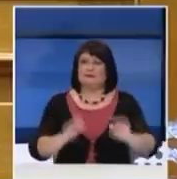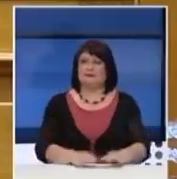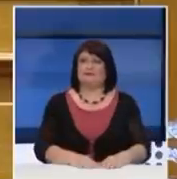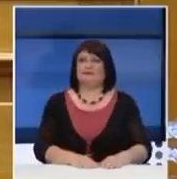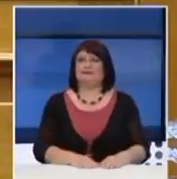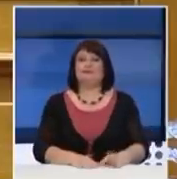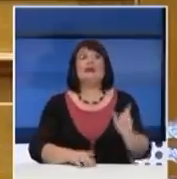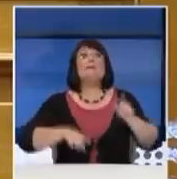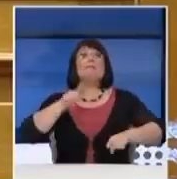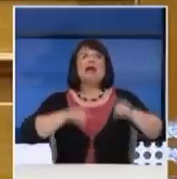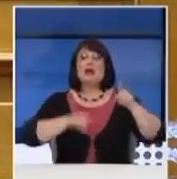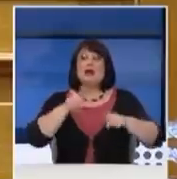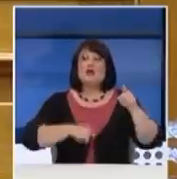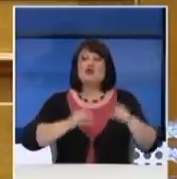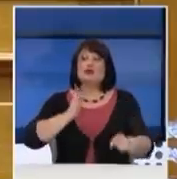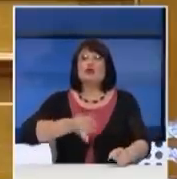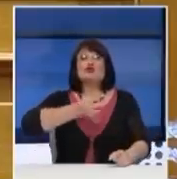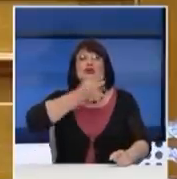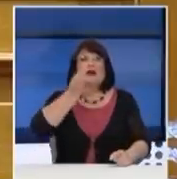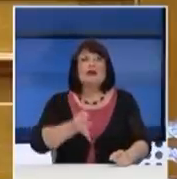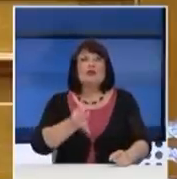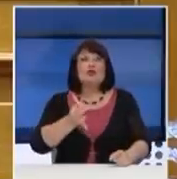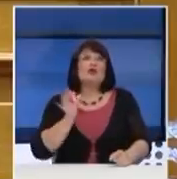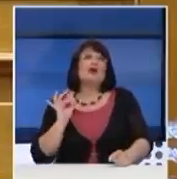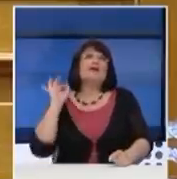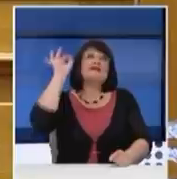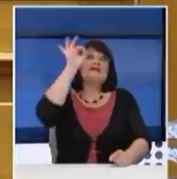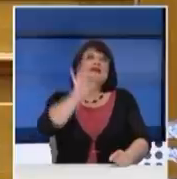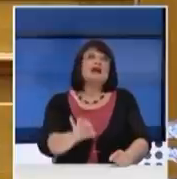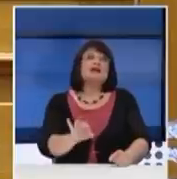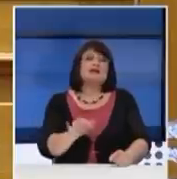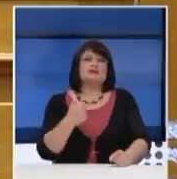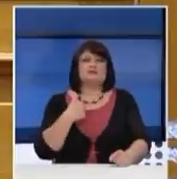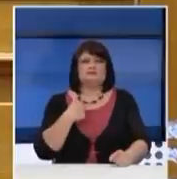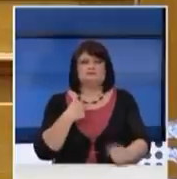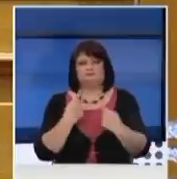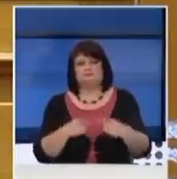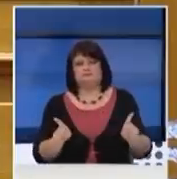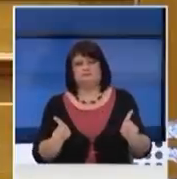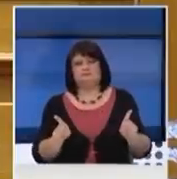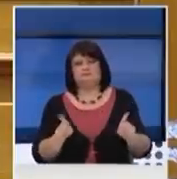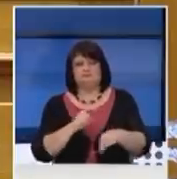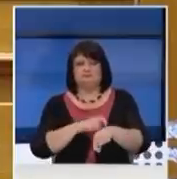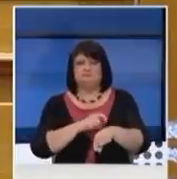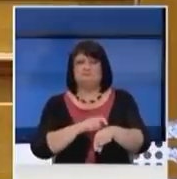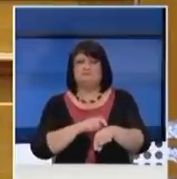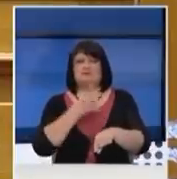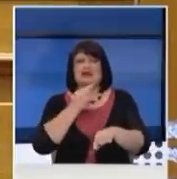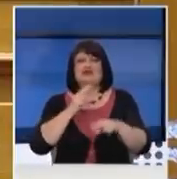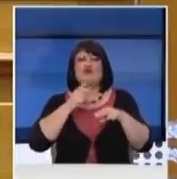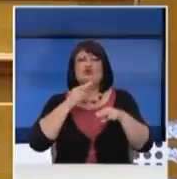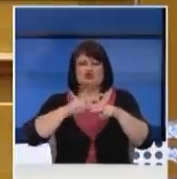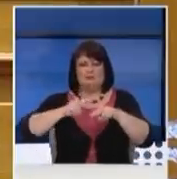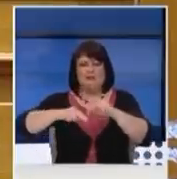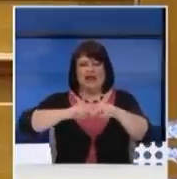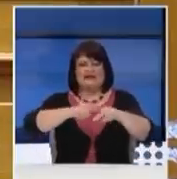μερικός θα έλεγα ότι οδηγεί σε μένα σε ένα συνειρμό ιδιαίτερα περίεργο. Θεωρείται την Ελλάδα ένα παζλ